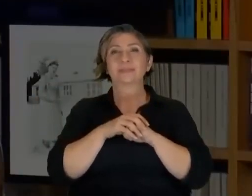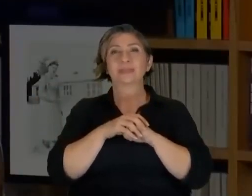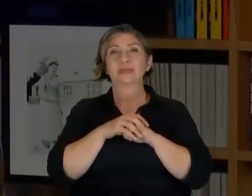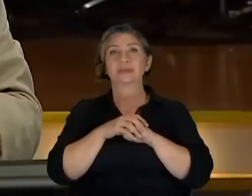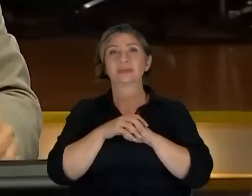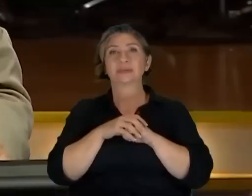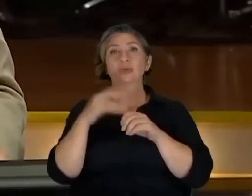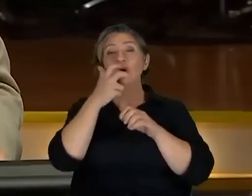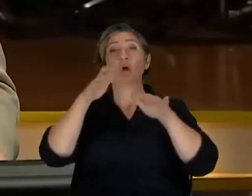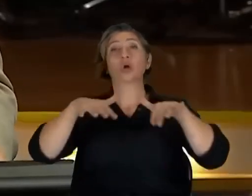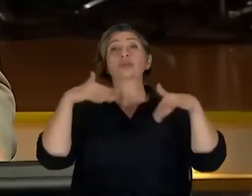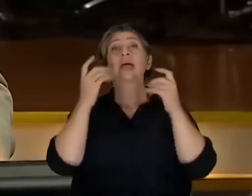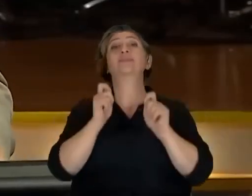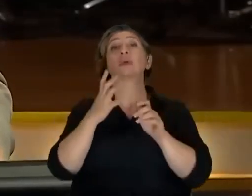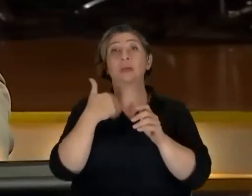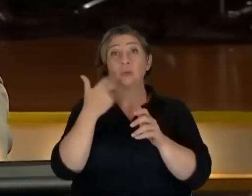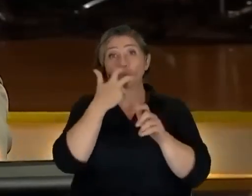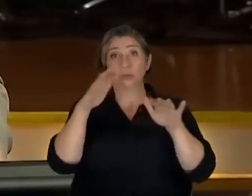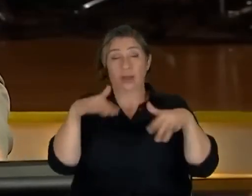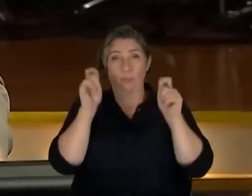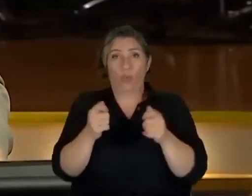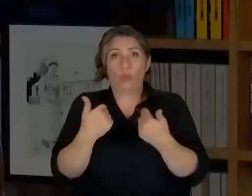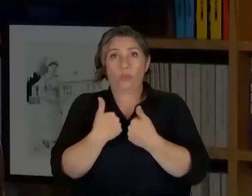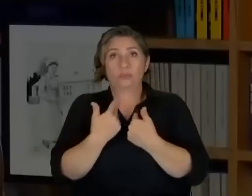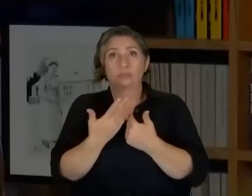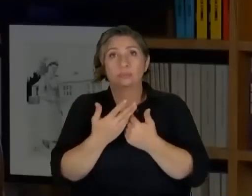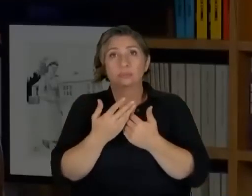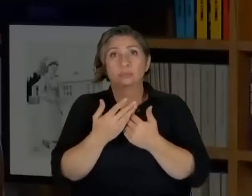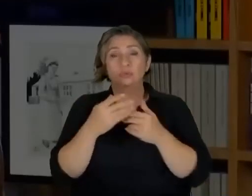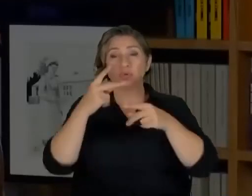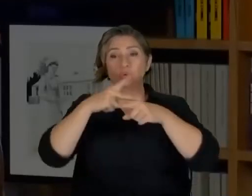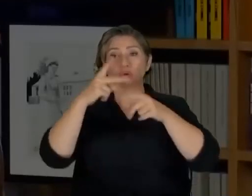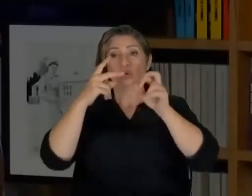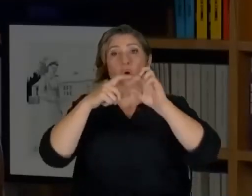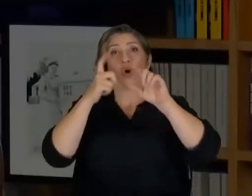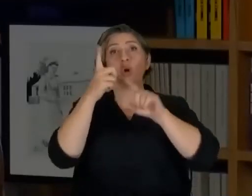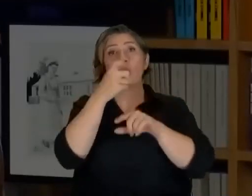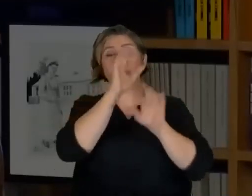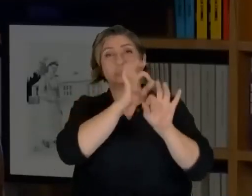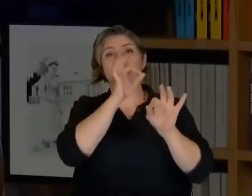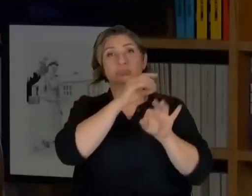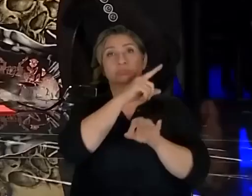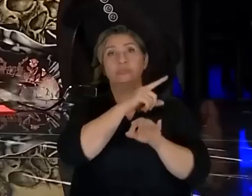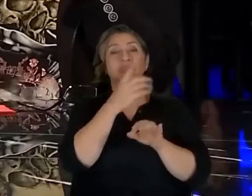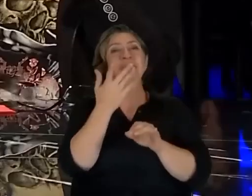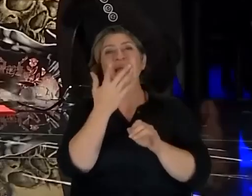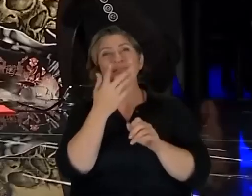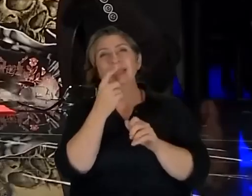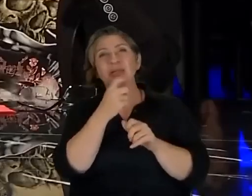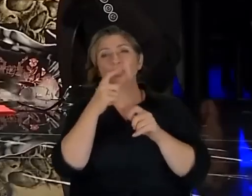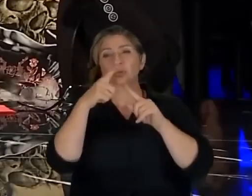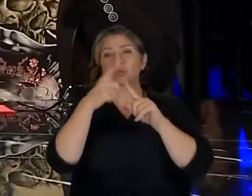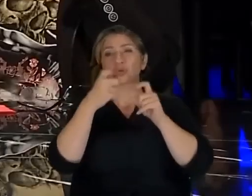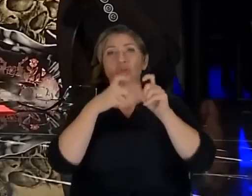Peki konser vermeyeceksin mi? Veriyorum zaten, hep konser veriyorum. Ha. Zorlu'dayım ben genelde, hep Zorlu. Neresindesin